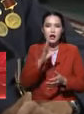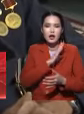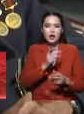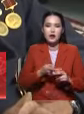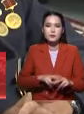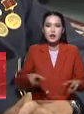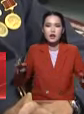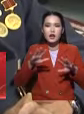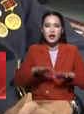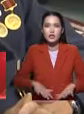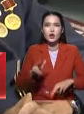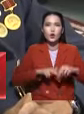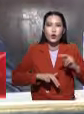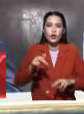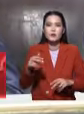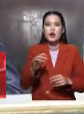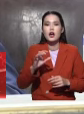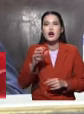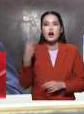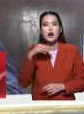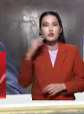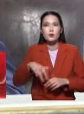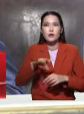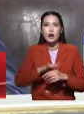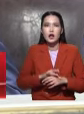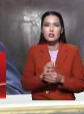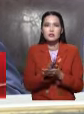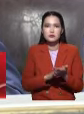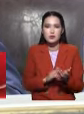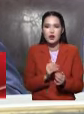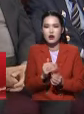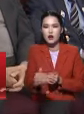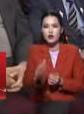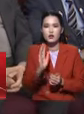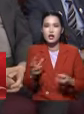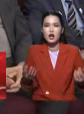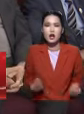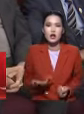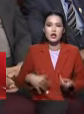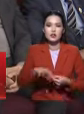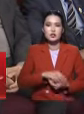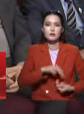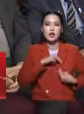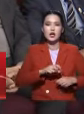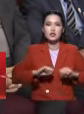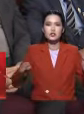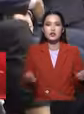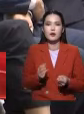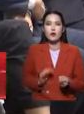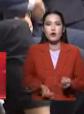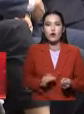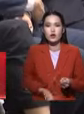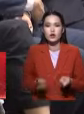Министр келер жылы құрылыс Ақтөбе қаласынан басталып кеңейтілетінін айтты. Ал тұрғындар жол құрылысын отандық компаниялар жүргізсе